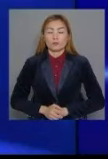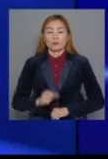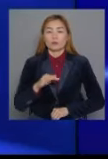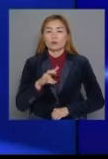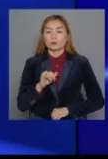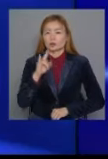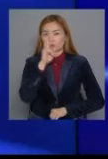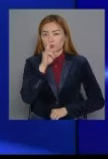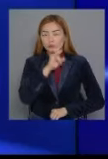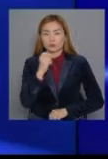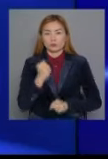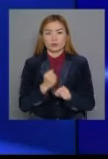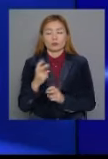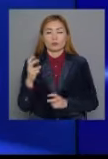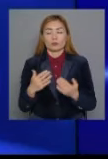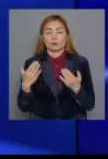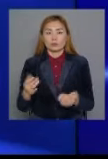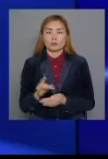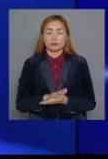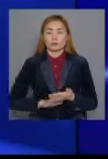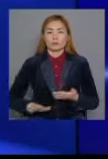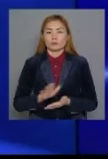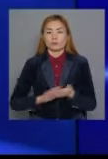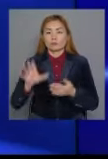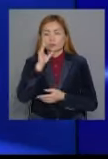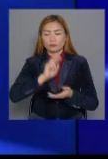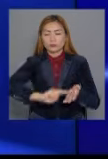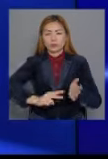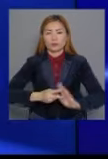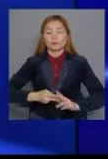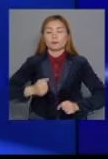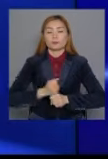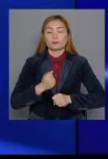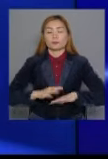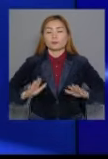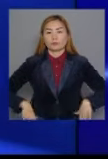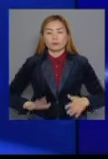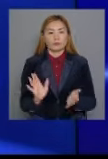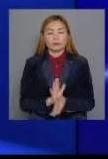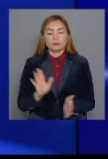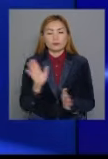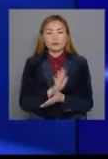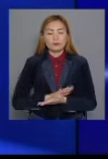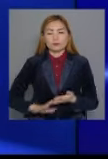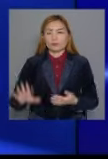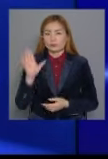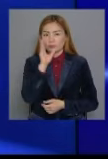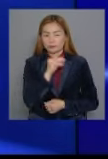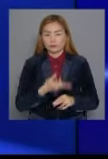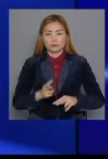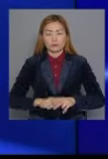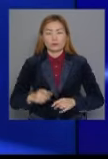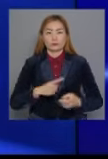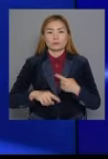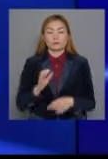Атырауский нефтеперерабатывающий завод продолжает реализацию проектов, направленных на снижение загрязняющих веществ в атмосферу. На